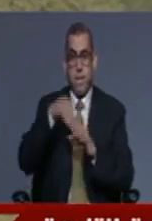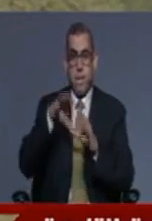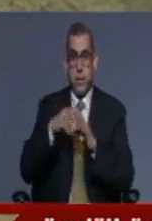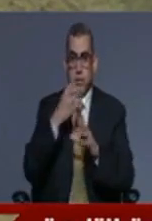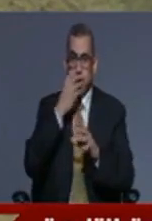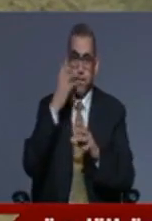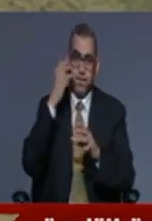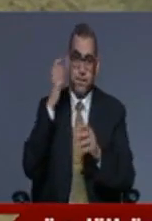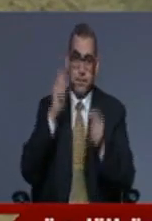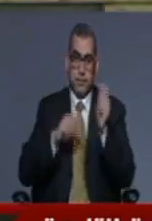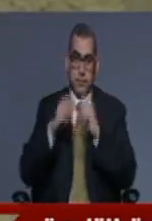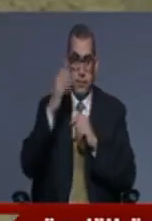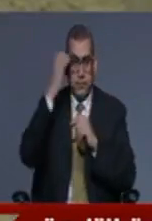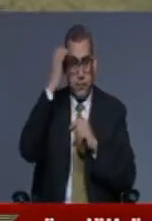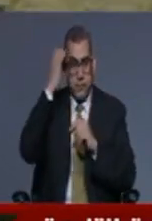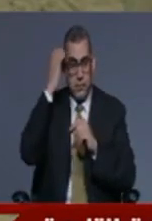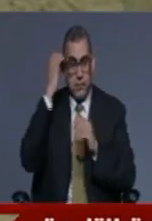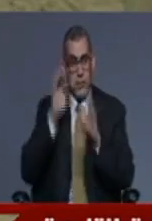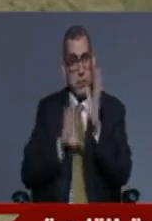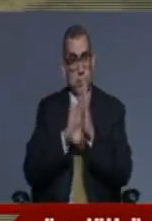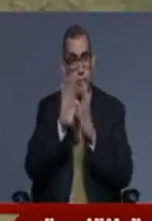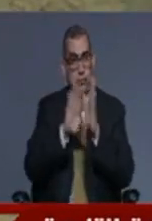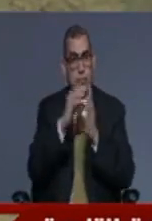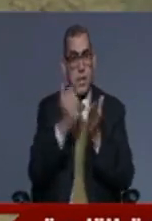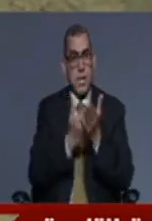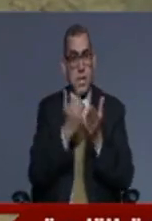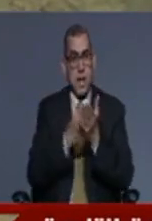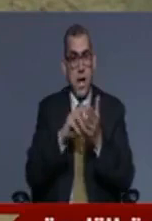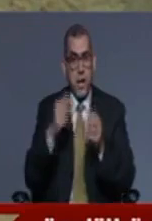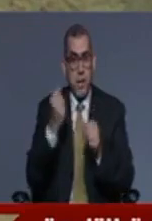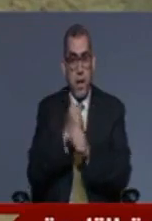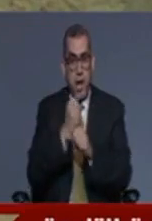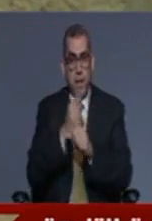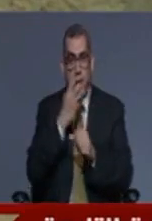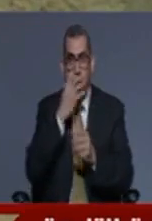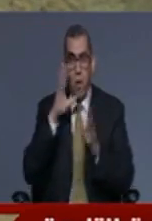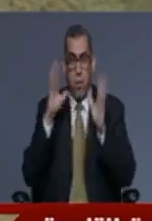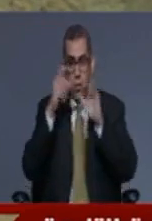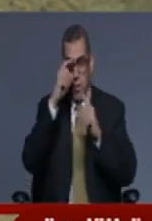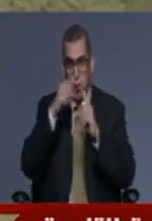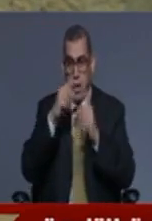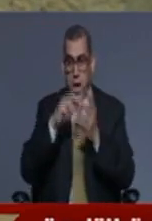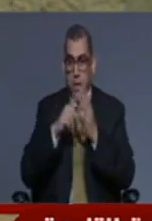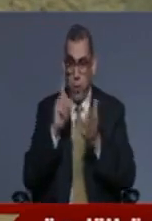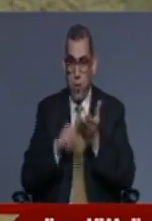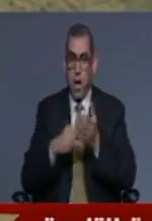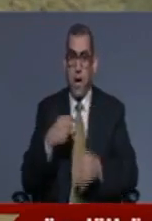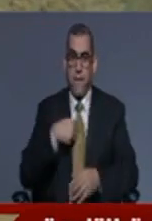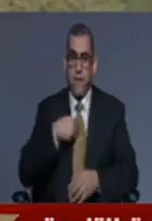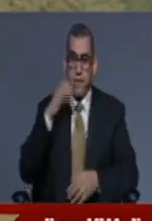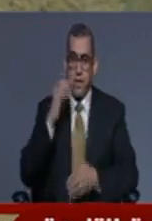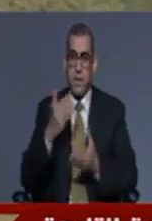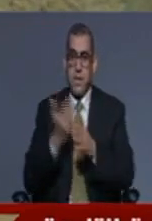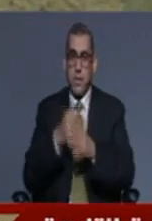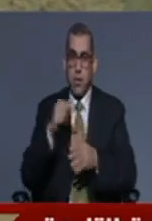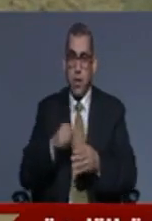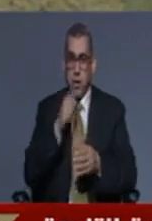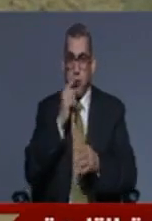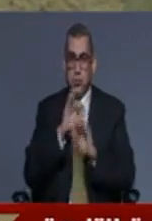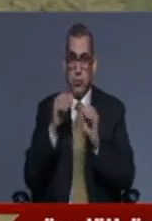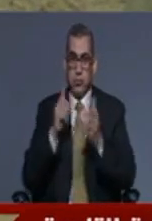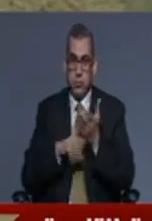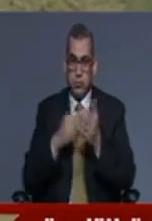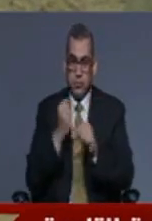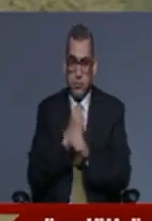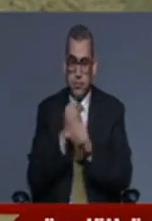من التنمية الاقتصادية والعمل المناخي الفعال. علينا أيضا لهذا السبب أن نعزز